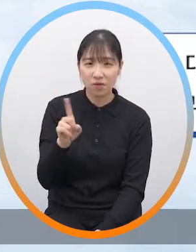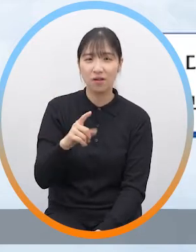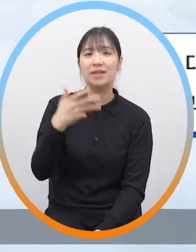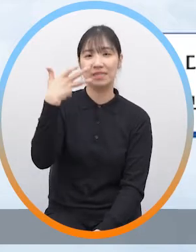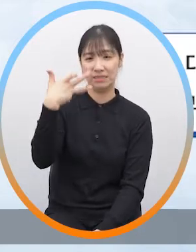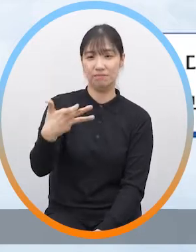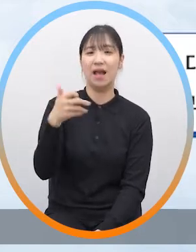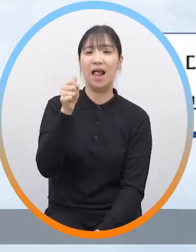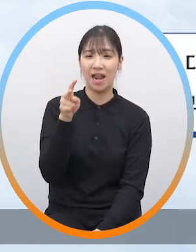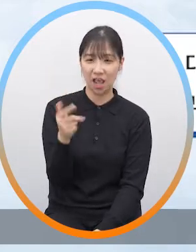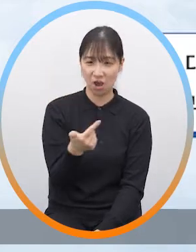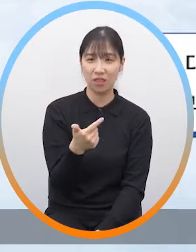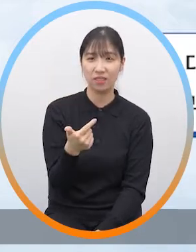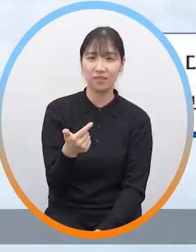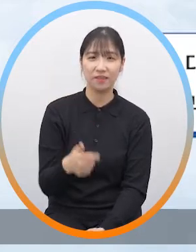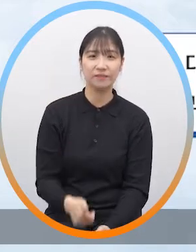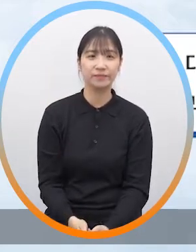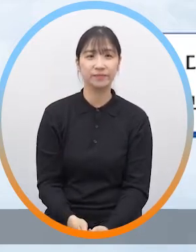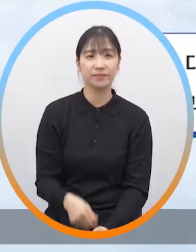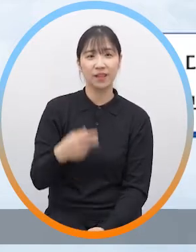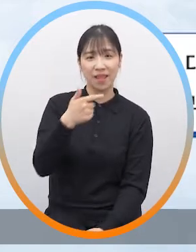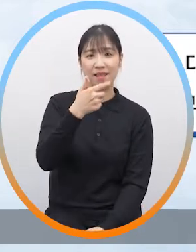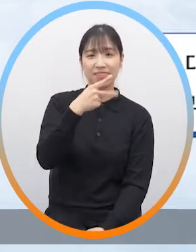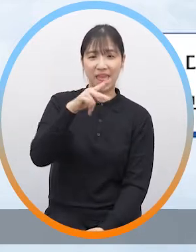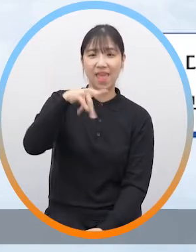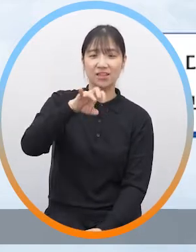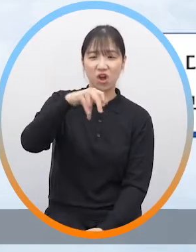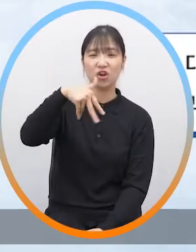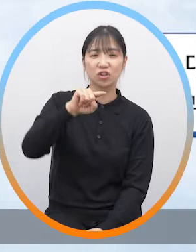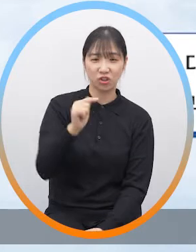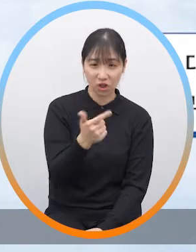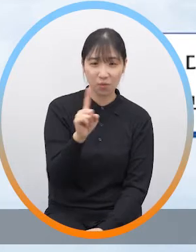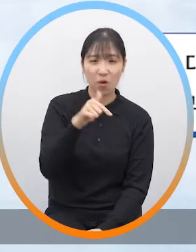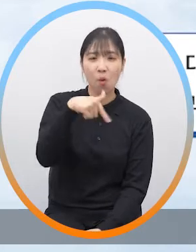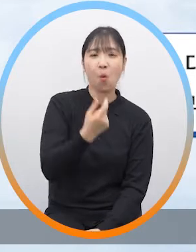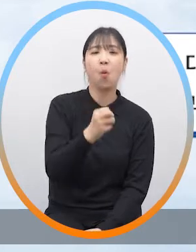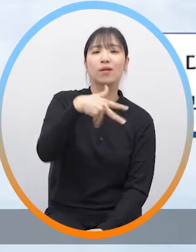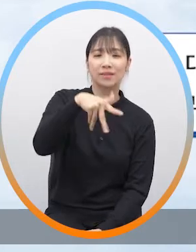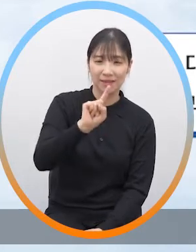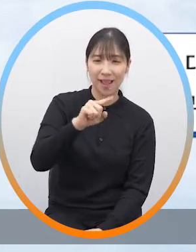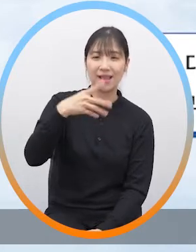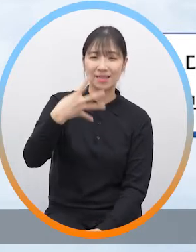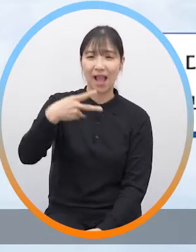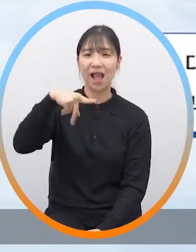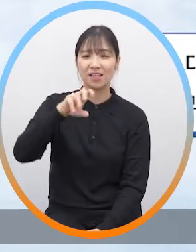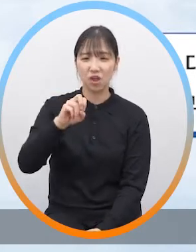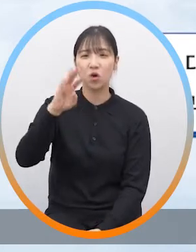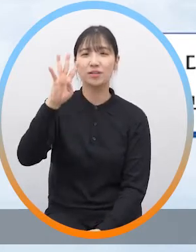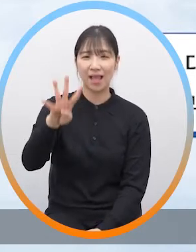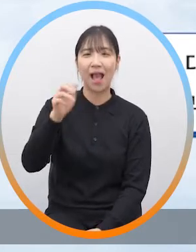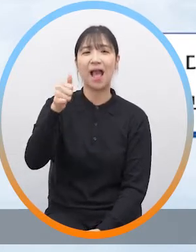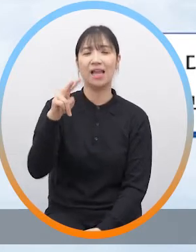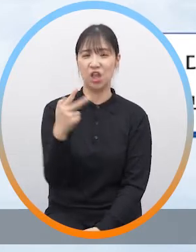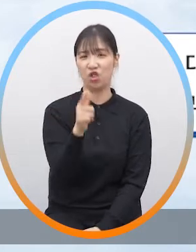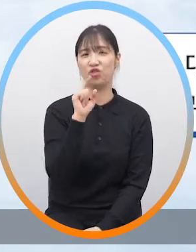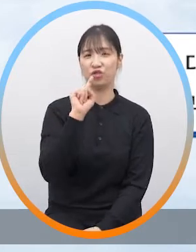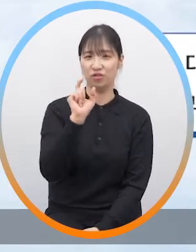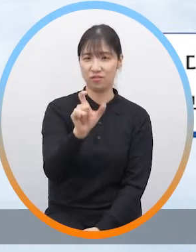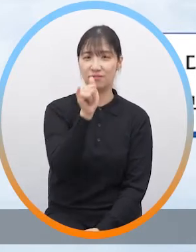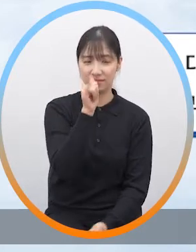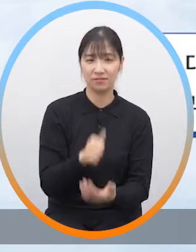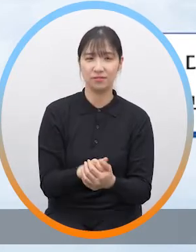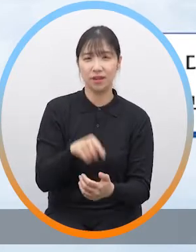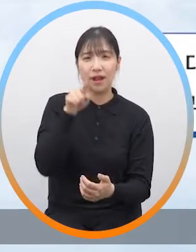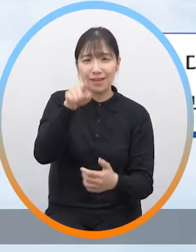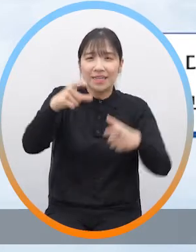역시 동국 18연만 들어가고, 대성전에는 공자와 사성, 송조 4연만 들어갑니다. 이거는 그 지역의